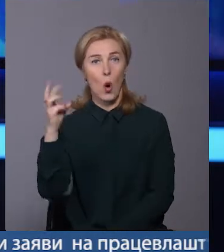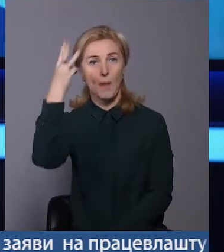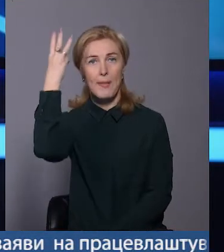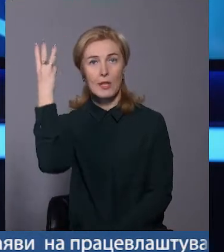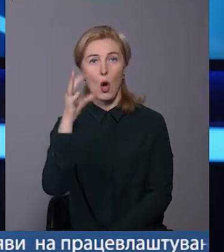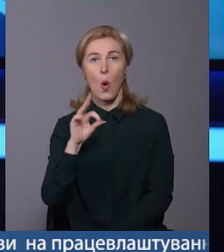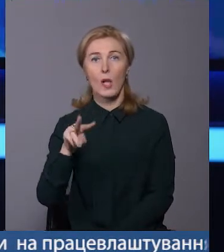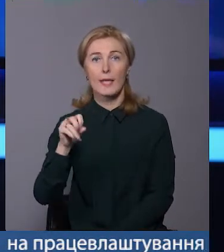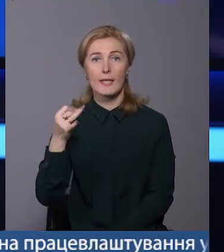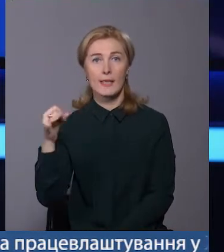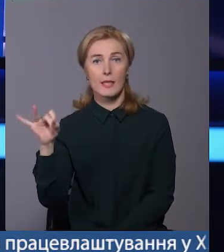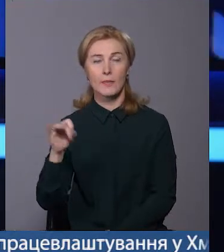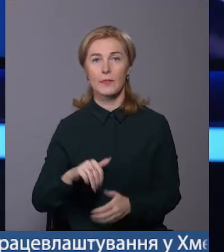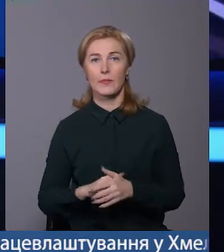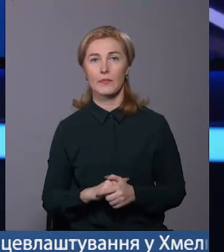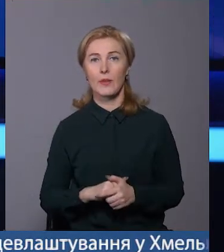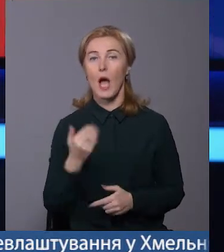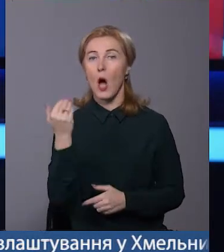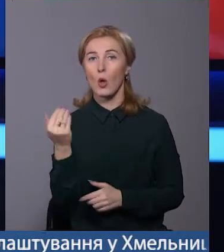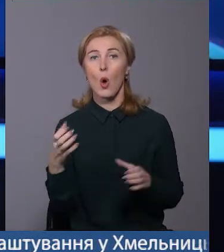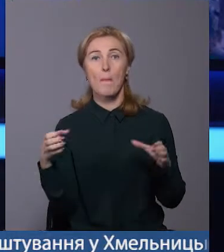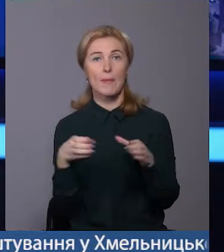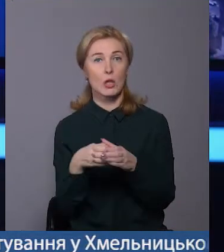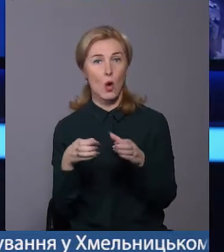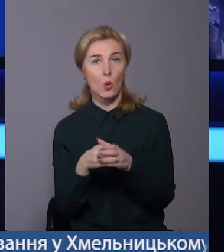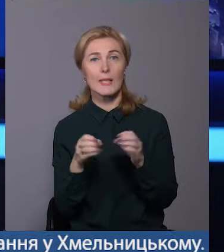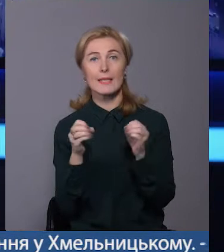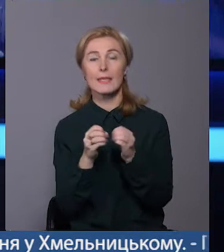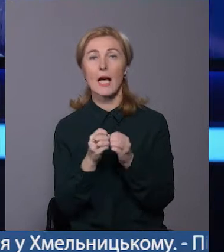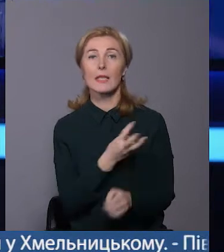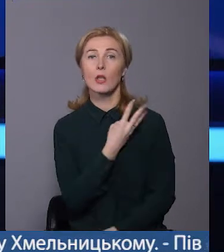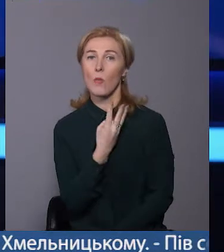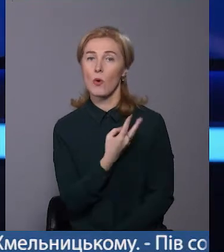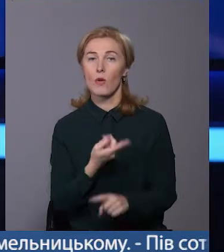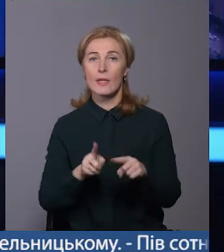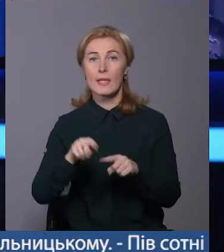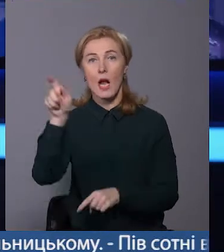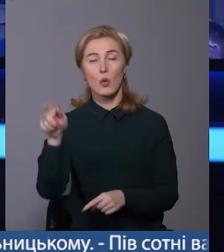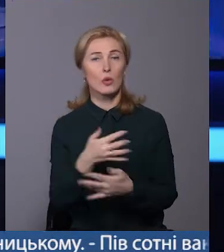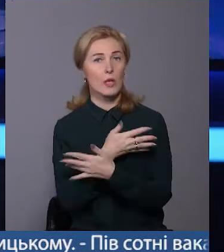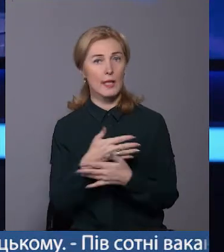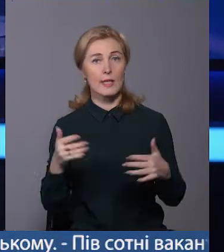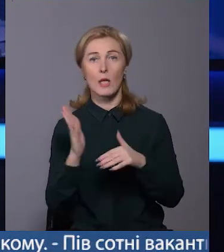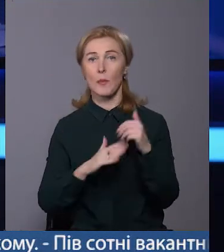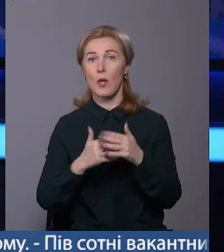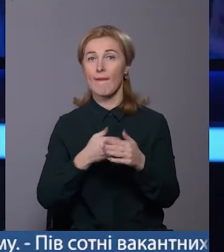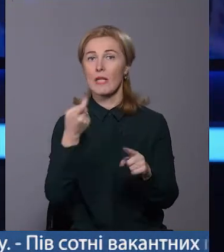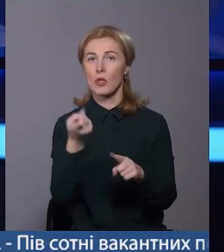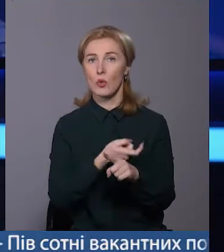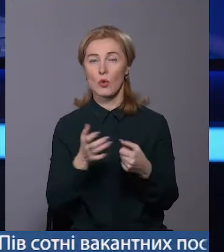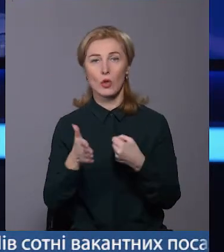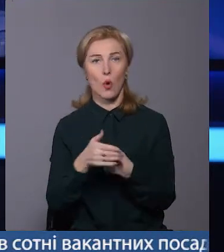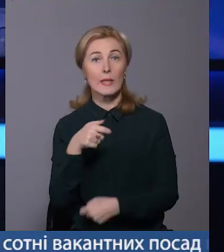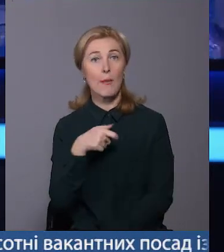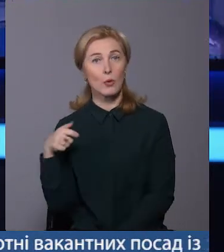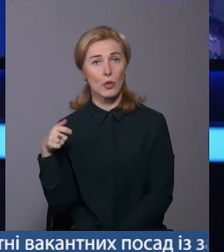атовець-хмельничанин Олексій Хамський. У його підрозділі десятки добровольців. Це люди різних професій – від слюсаря до